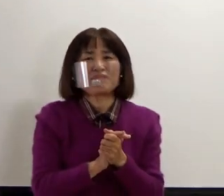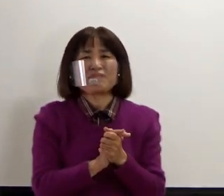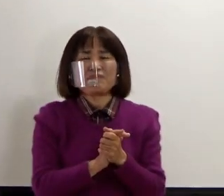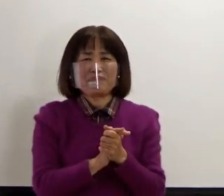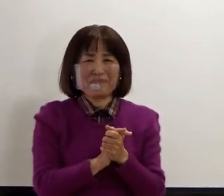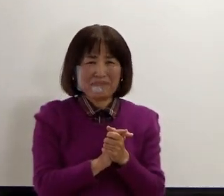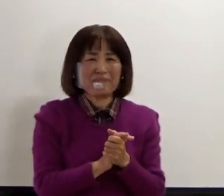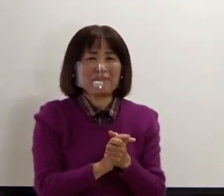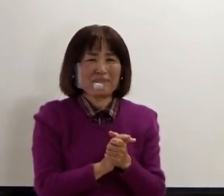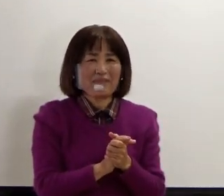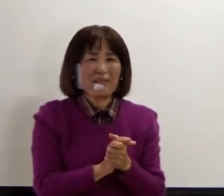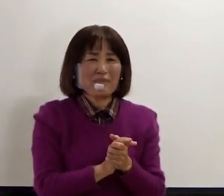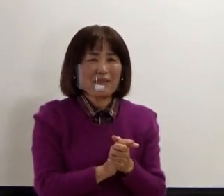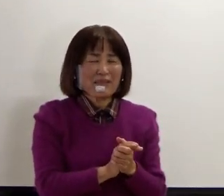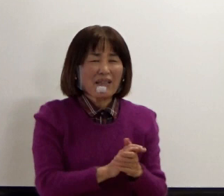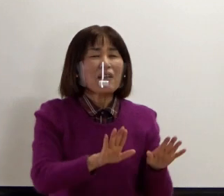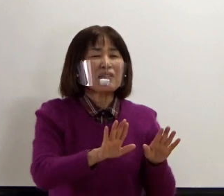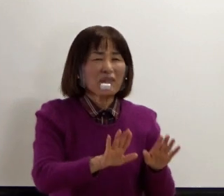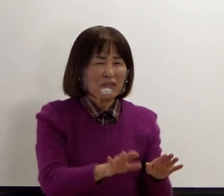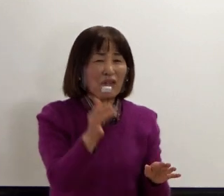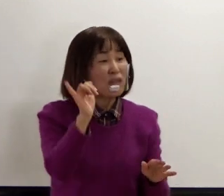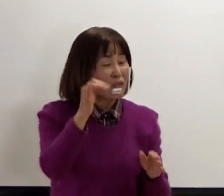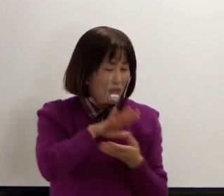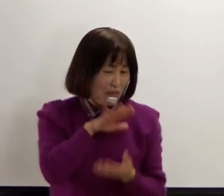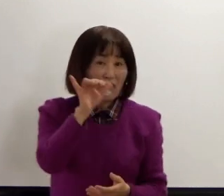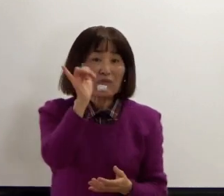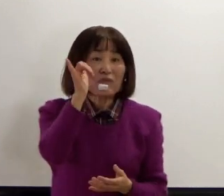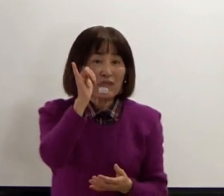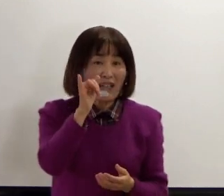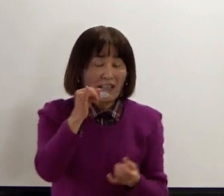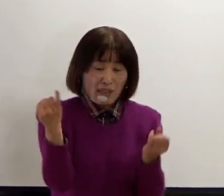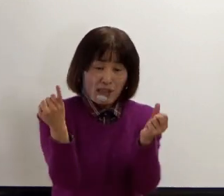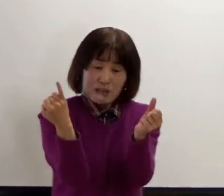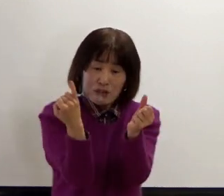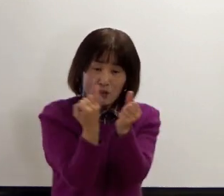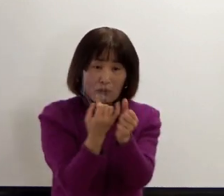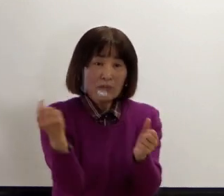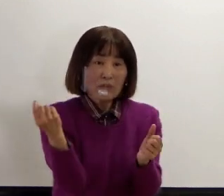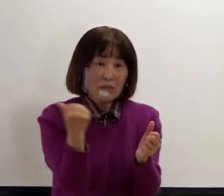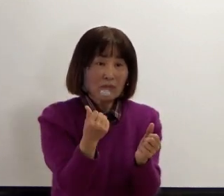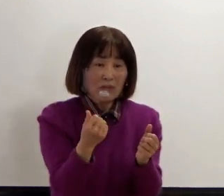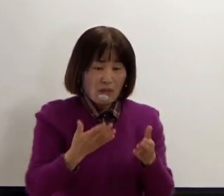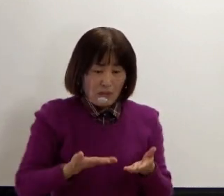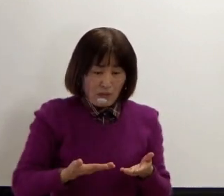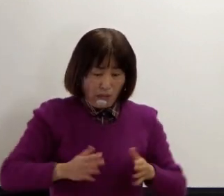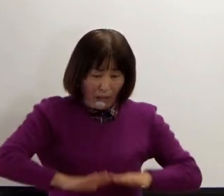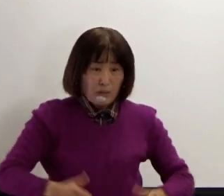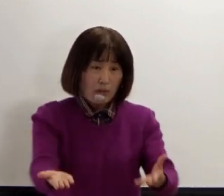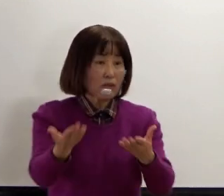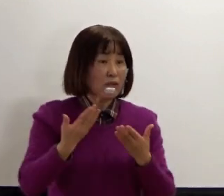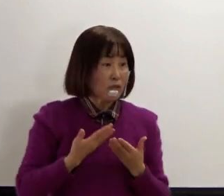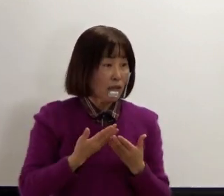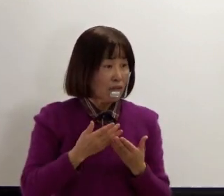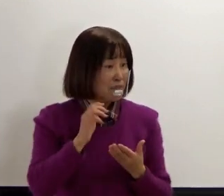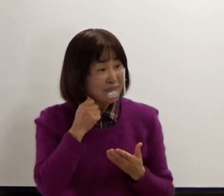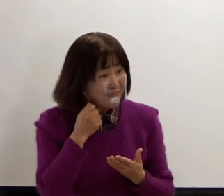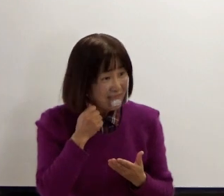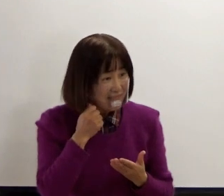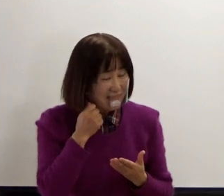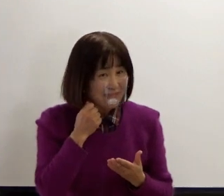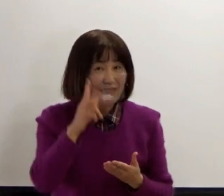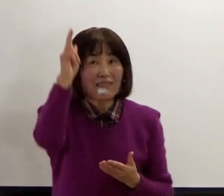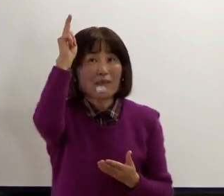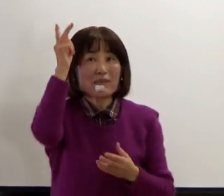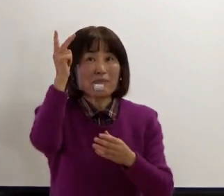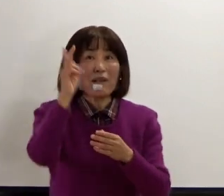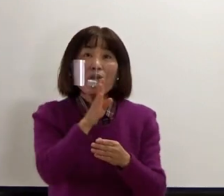んともない話ですけれども、この話を読んで皆さん何を思い出しますか。アブラハムですよね。アブラハム